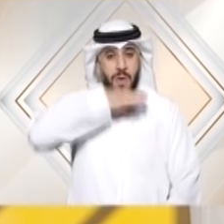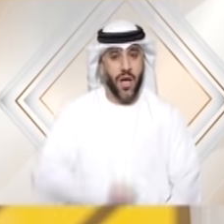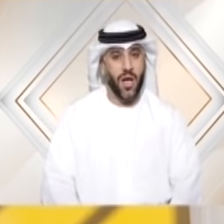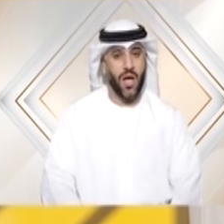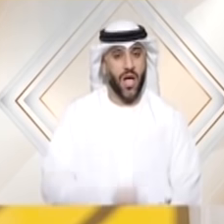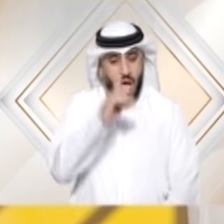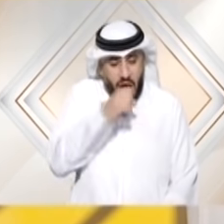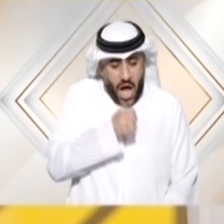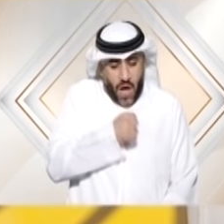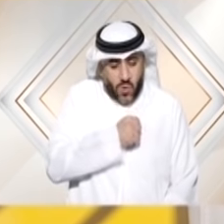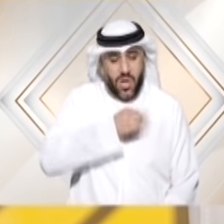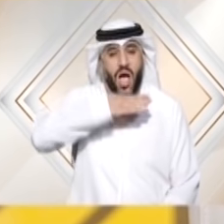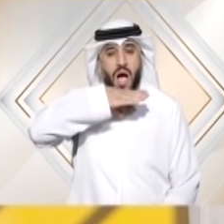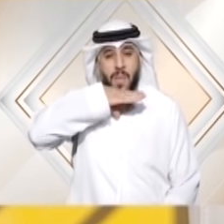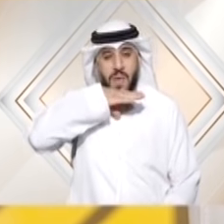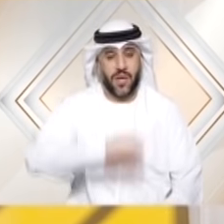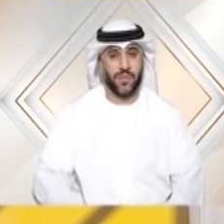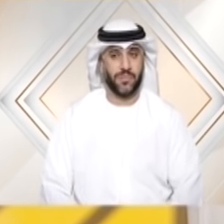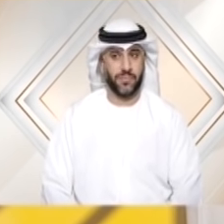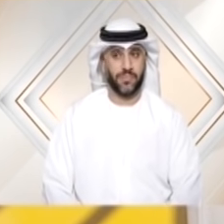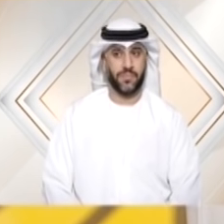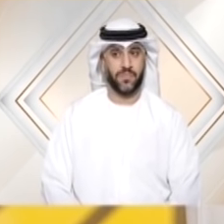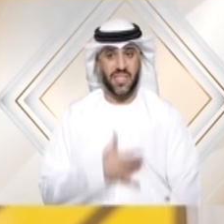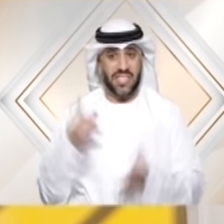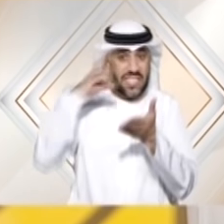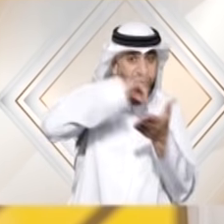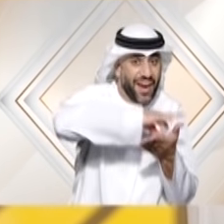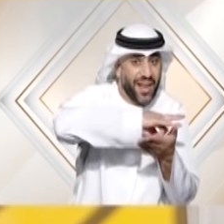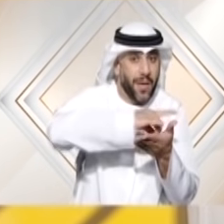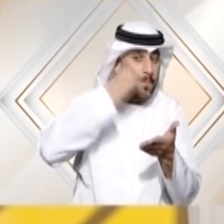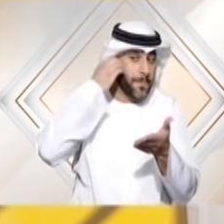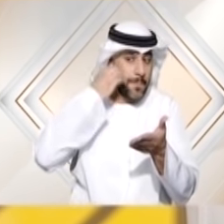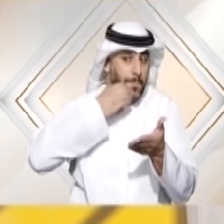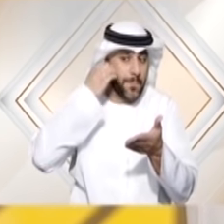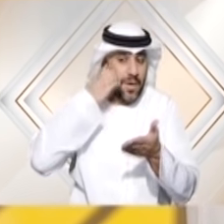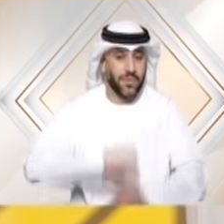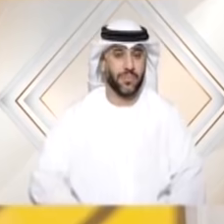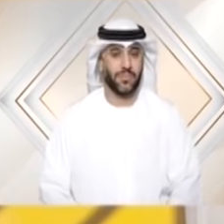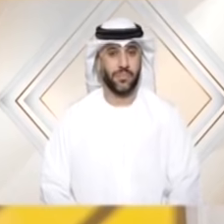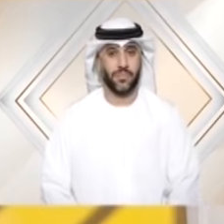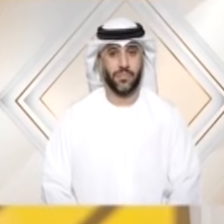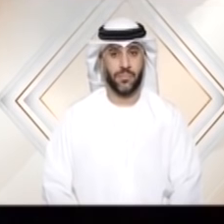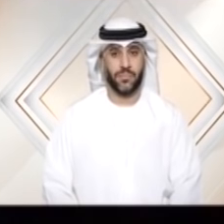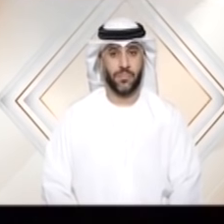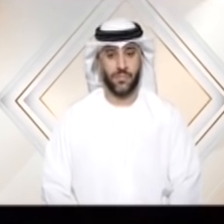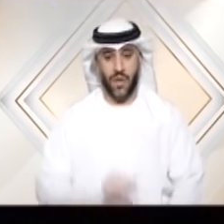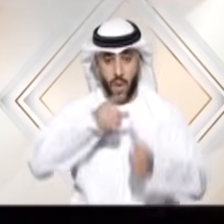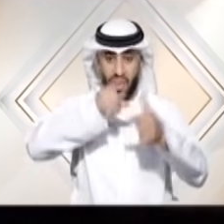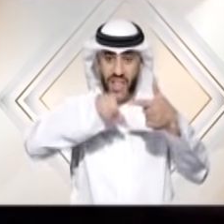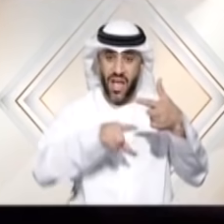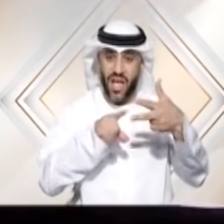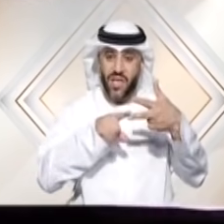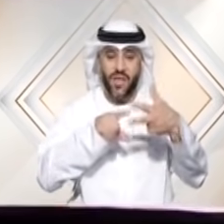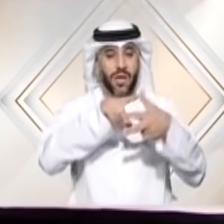يرحمه رجل كبير في السن. نعم. يعني جابنا على كبر. نعم. أوكي. لما وعيت على الدنيا نحن جيلين، أول 3 كبار،